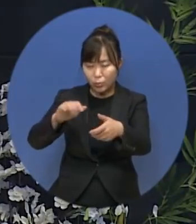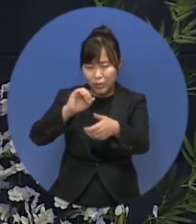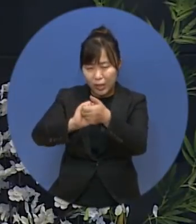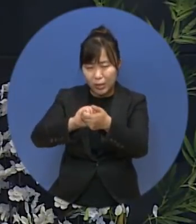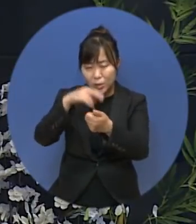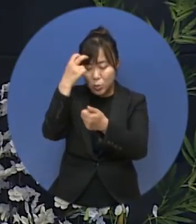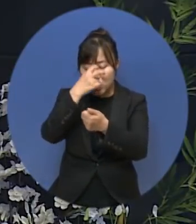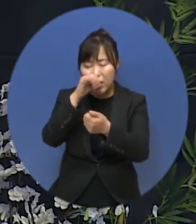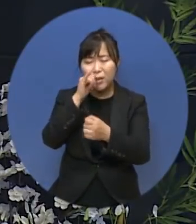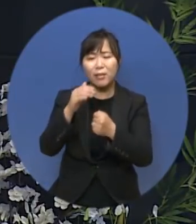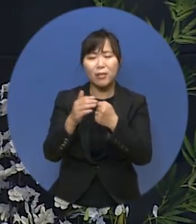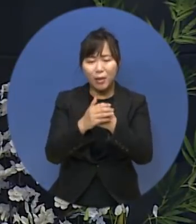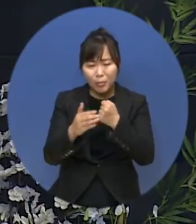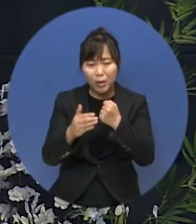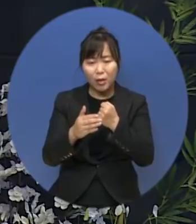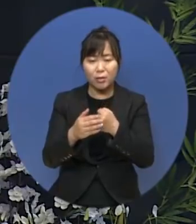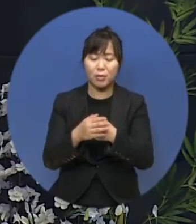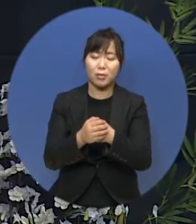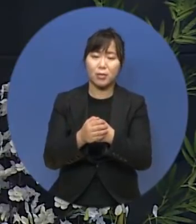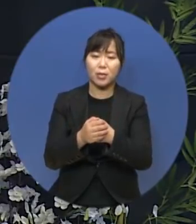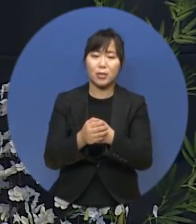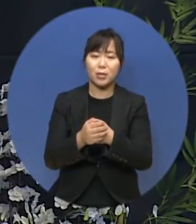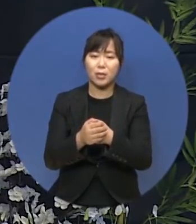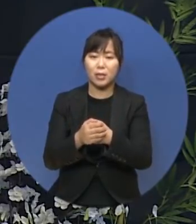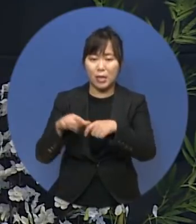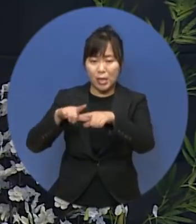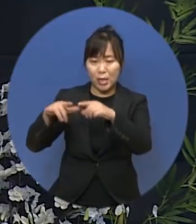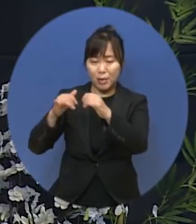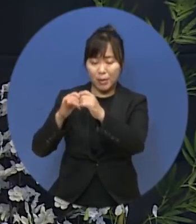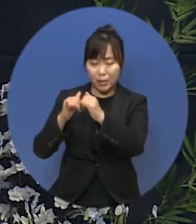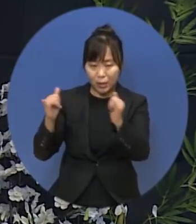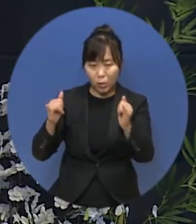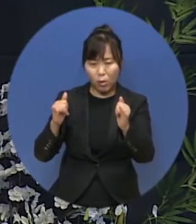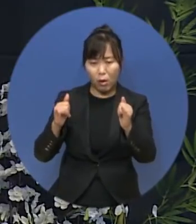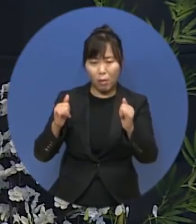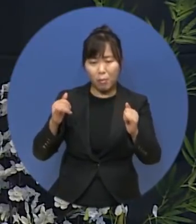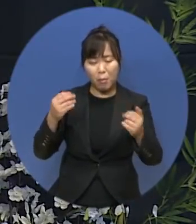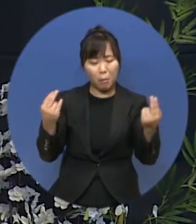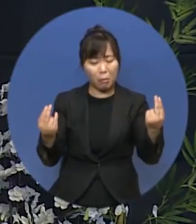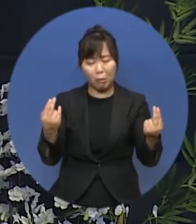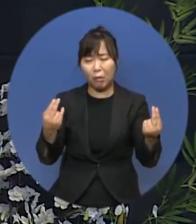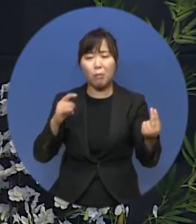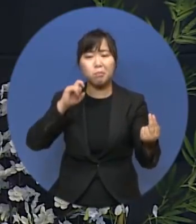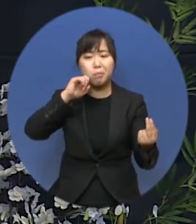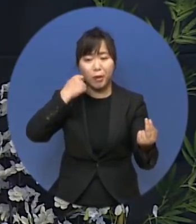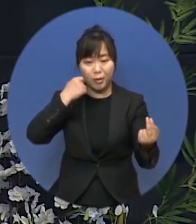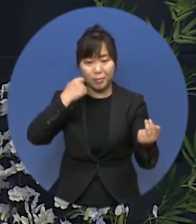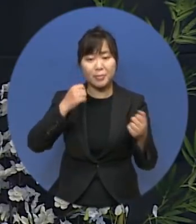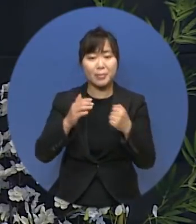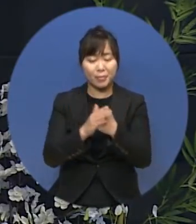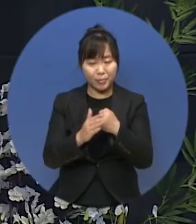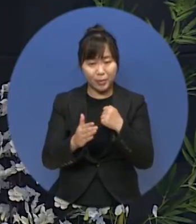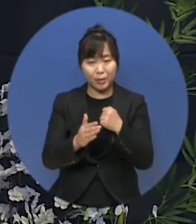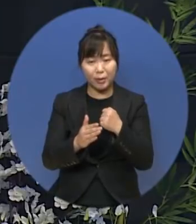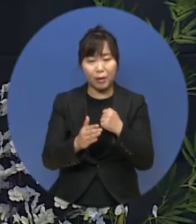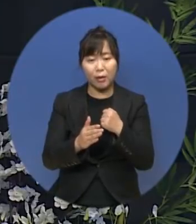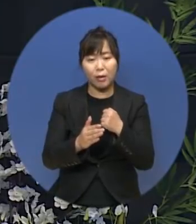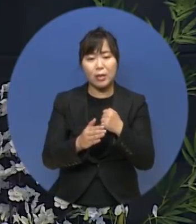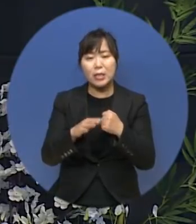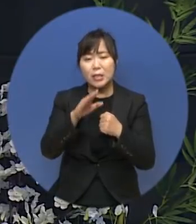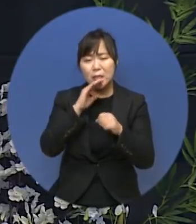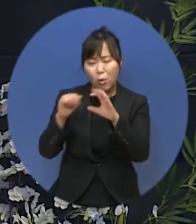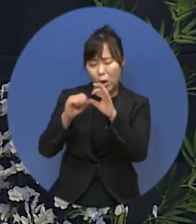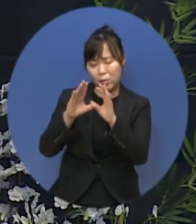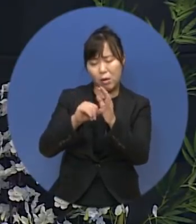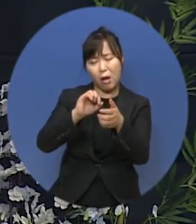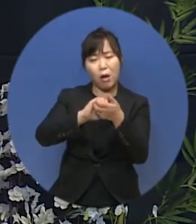국한해서 조사되었기 때문에 지금 비장애인과 실질적으로 비교가 어렵고 그렇기 때문에 실질적으로 활용하는 데